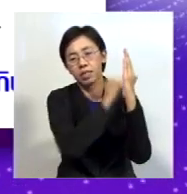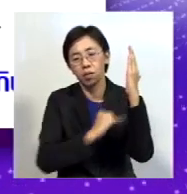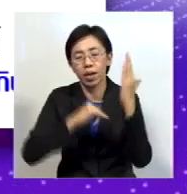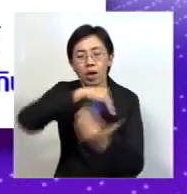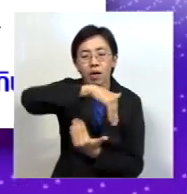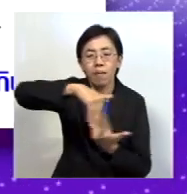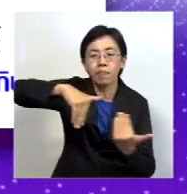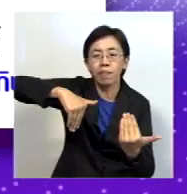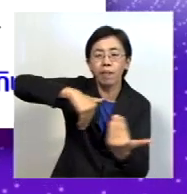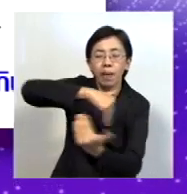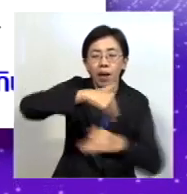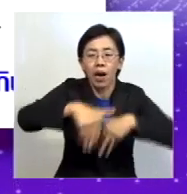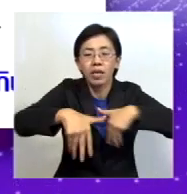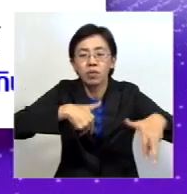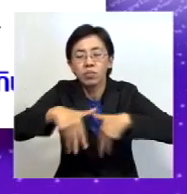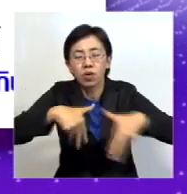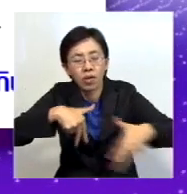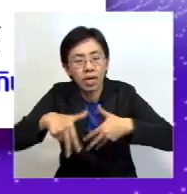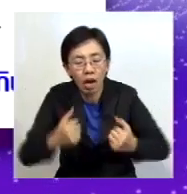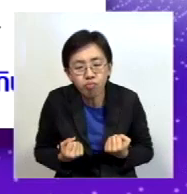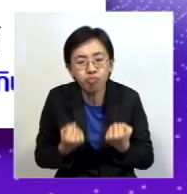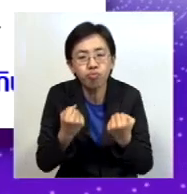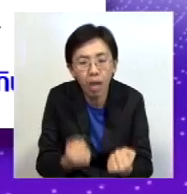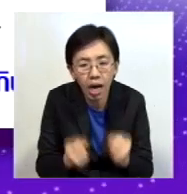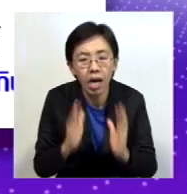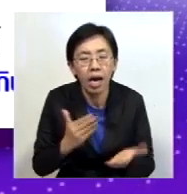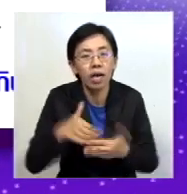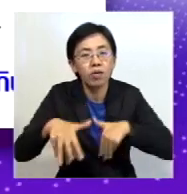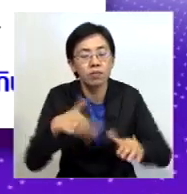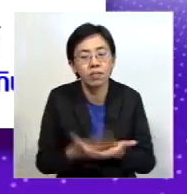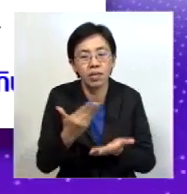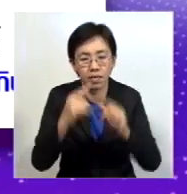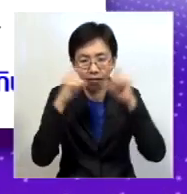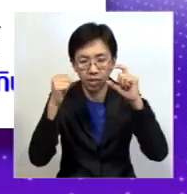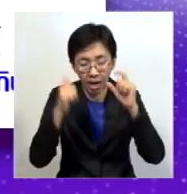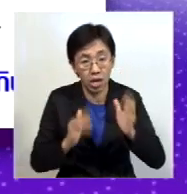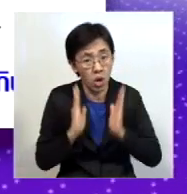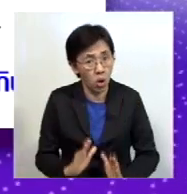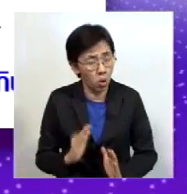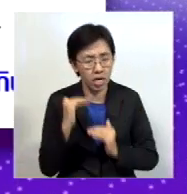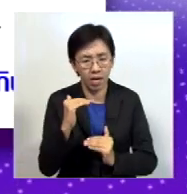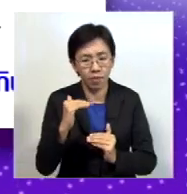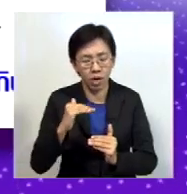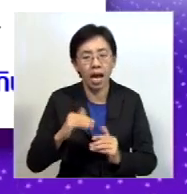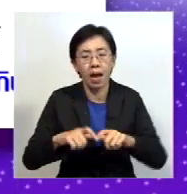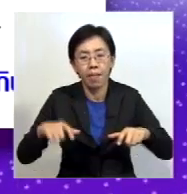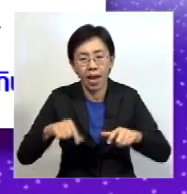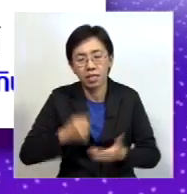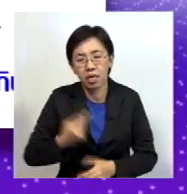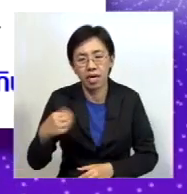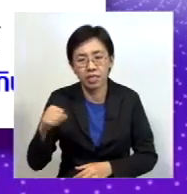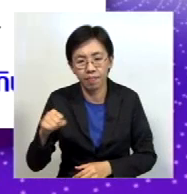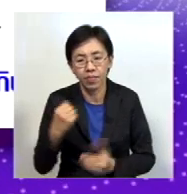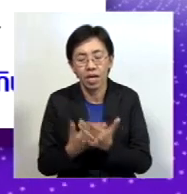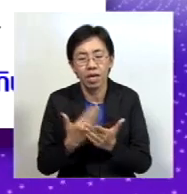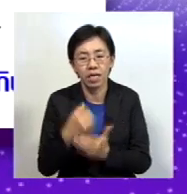เวียนให้แต่ละชุมชนเนี่ยเข้าไปได้อย่างทั่วถึงและมีการจำกัดนะครับคนละไม่เกิน1แพ็คแพ็คละ4ชิ้นราคา